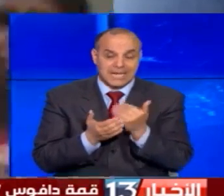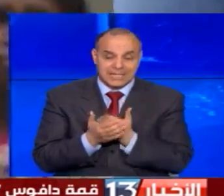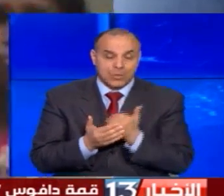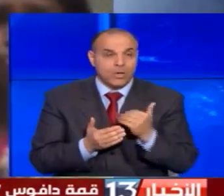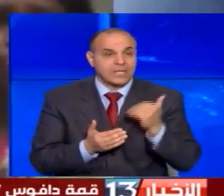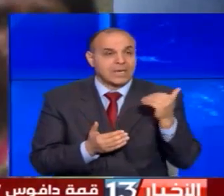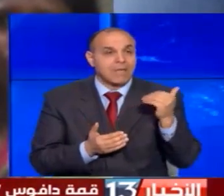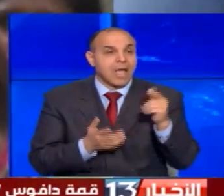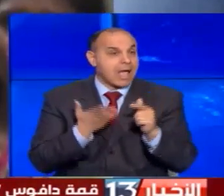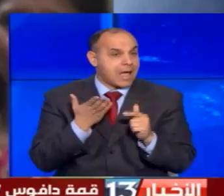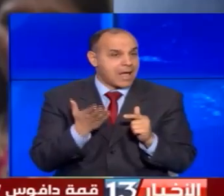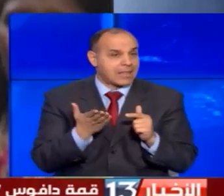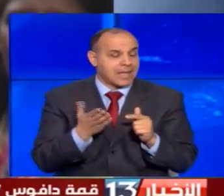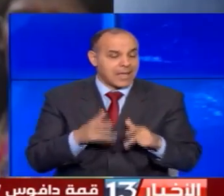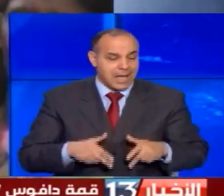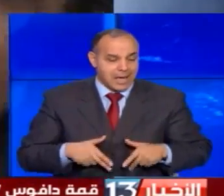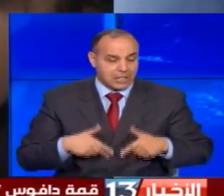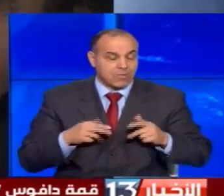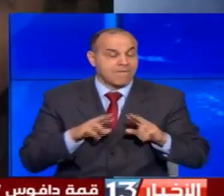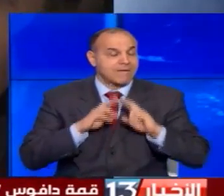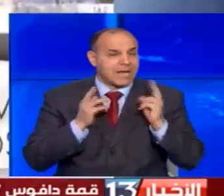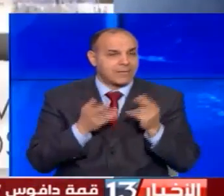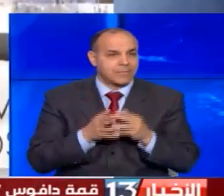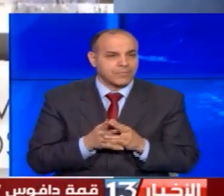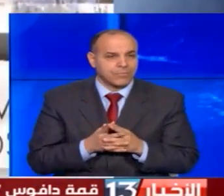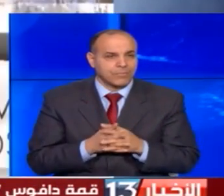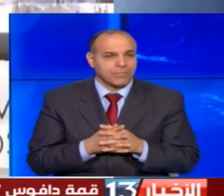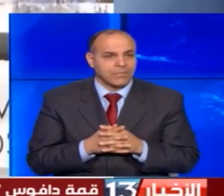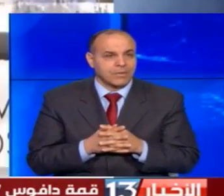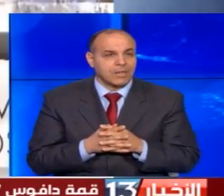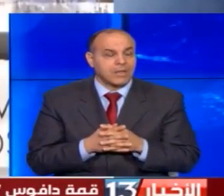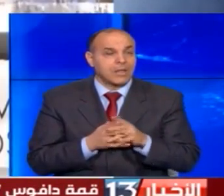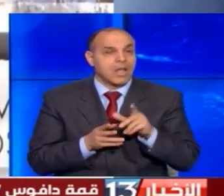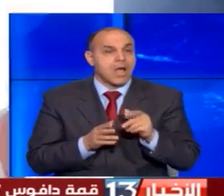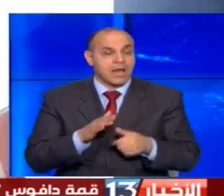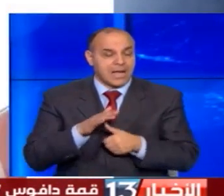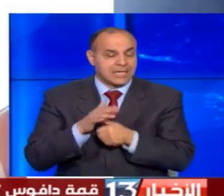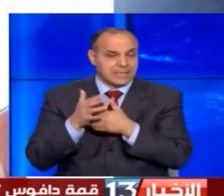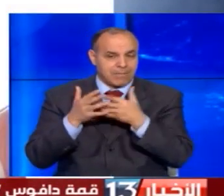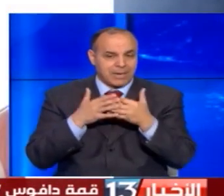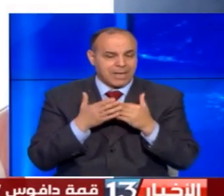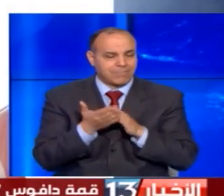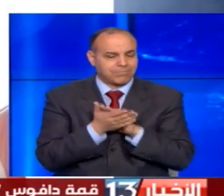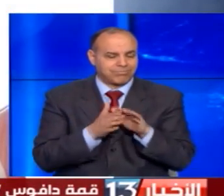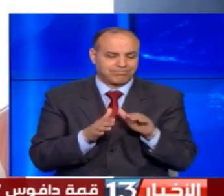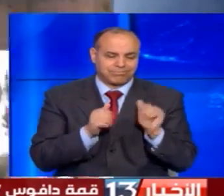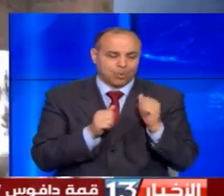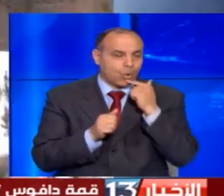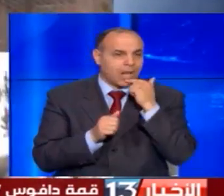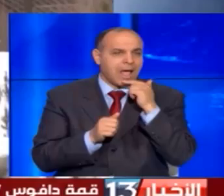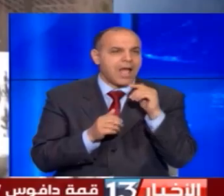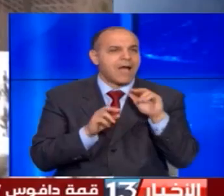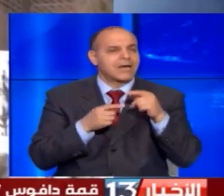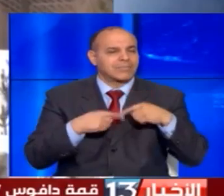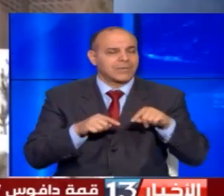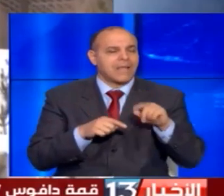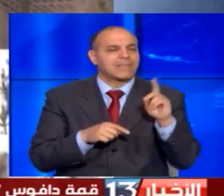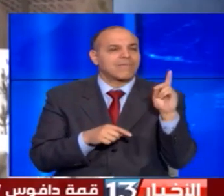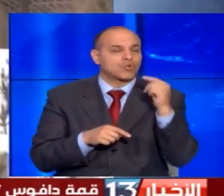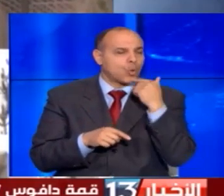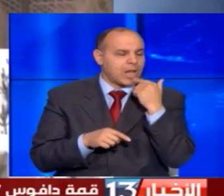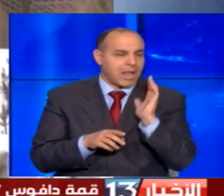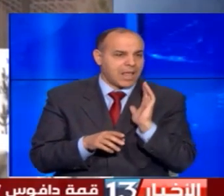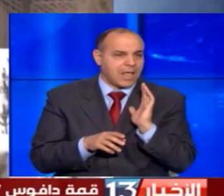والتنموي الجاد الذي يعيشه العالم. اعتذار الرئيس الأمريكي دونالد ترامب عن حضور قمة دافوس هذه السنة